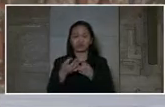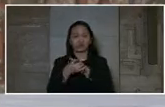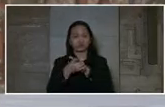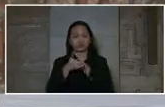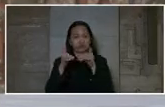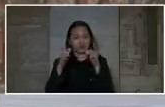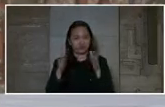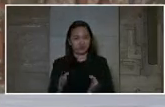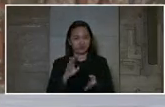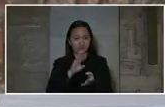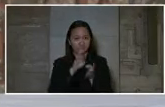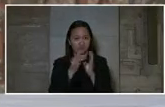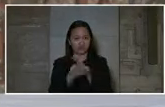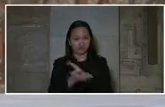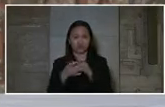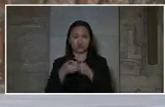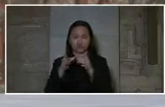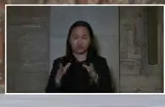cross.